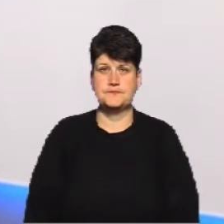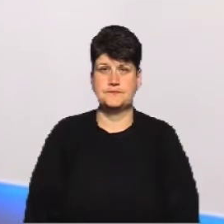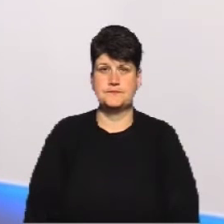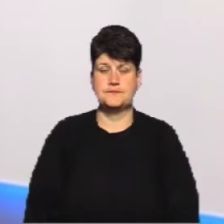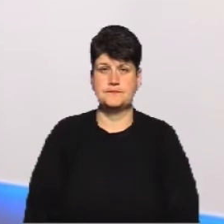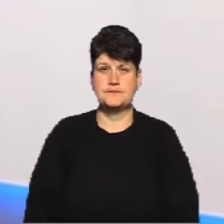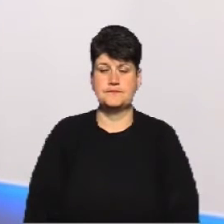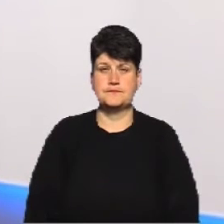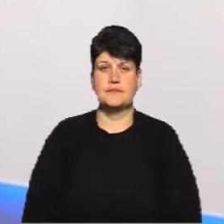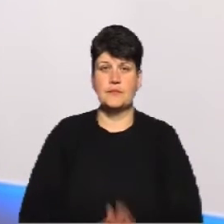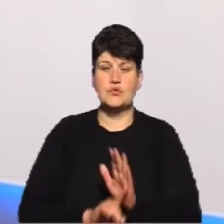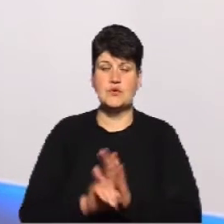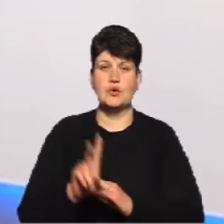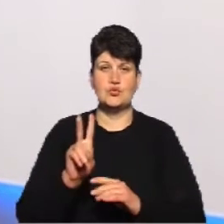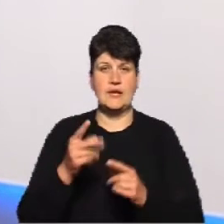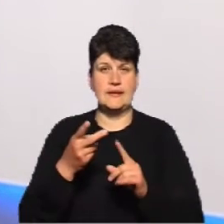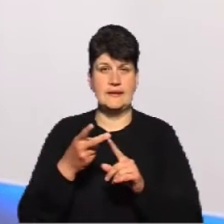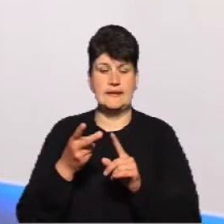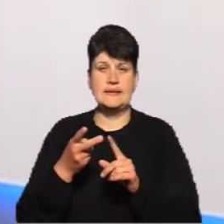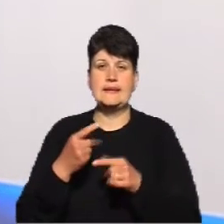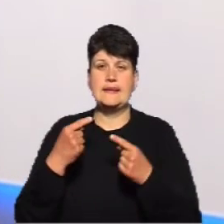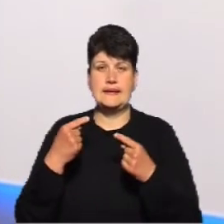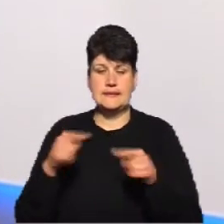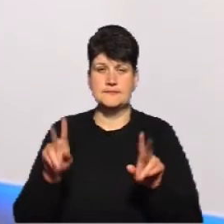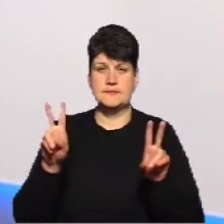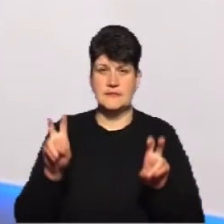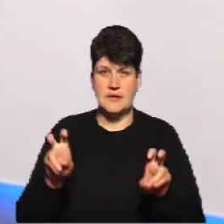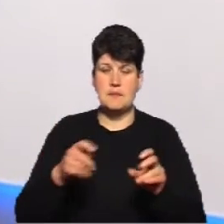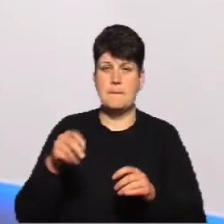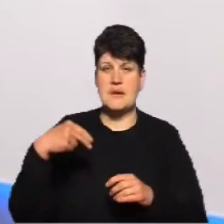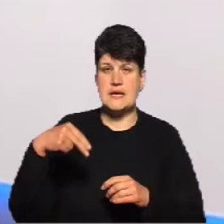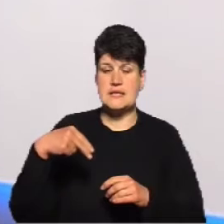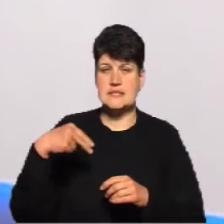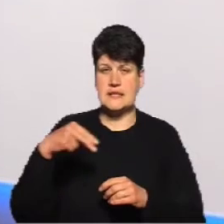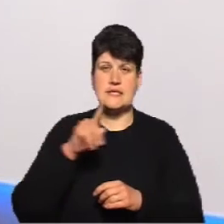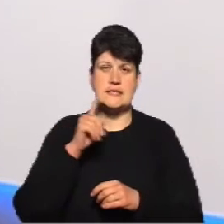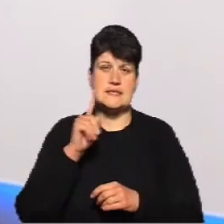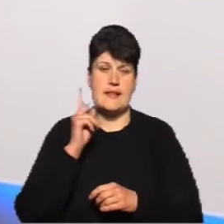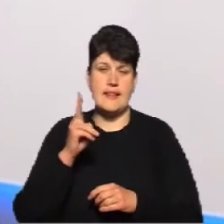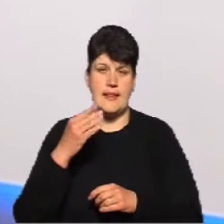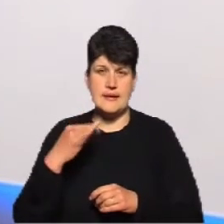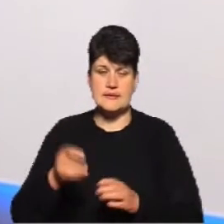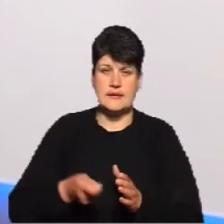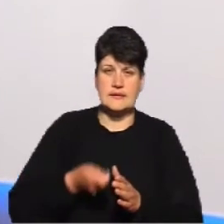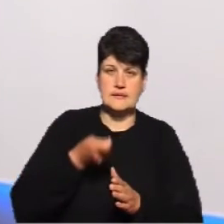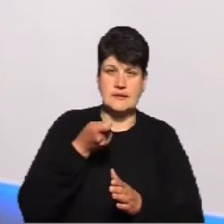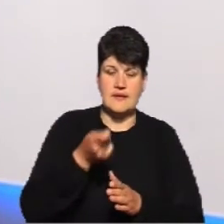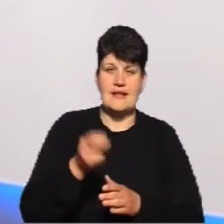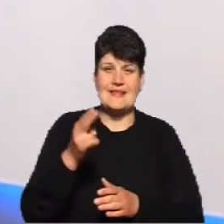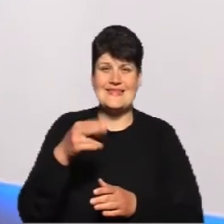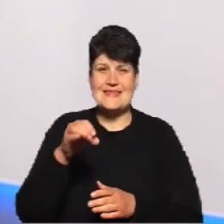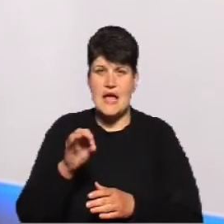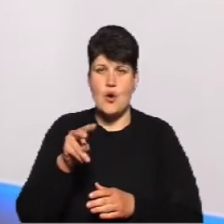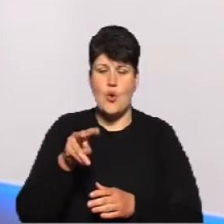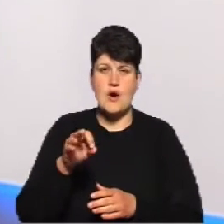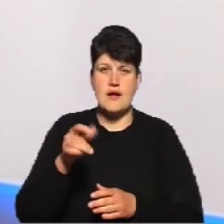Ми стартуємо з другою темою. Президент Зеленський подав до Верховної Ради як невідкладний законопроєкт про деолігархізацію. До